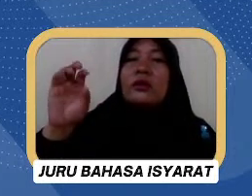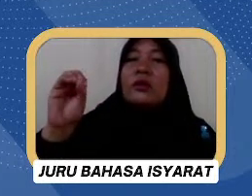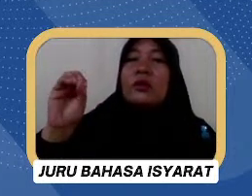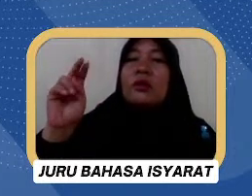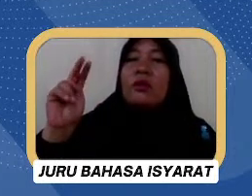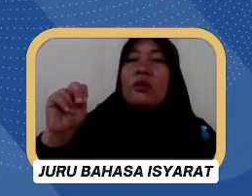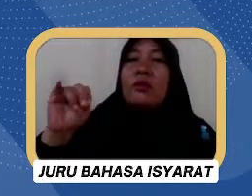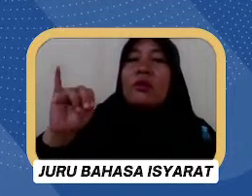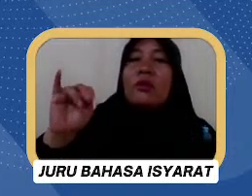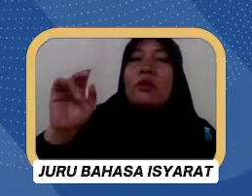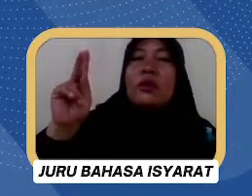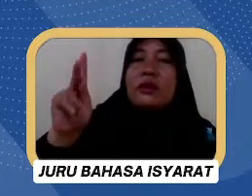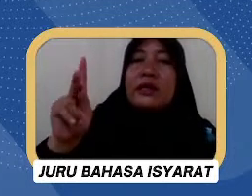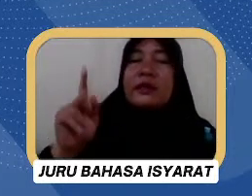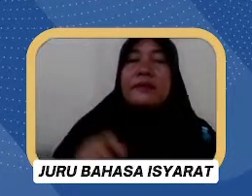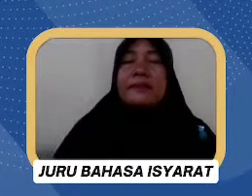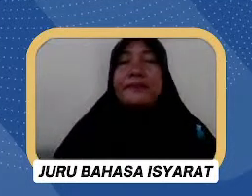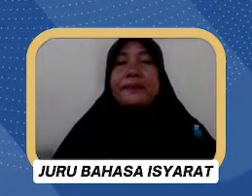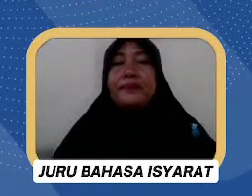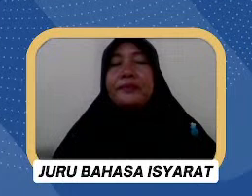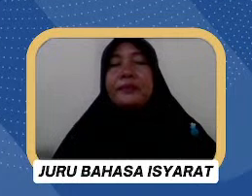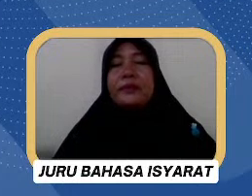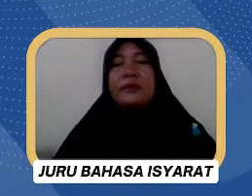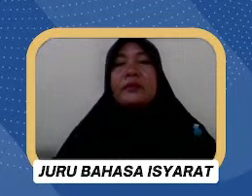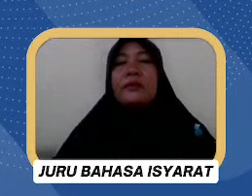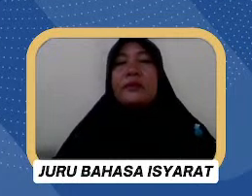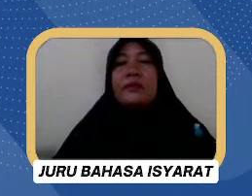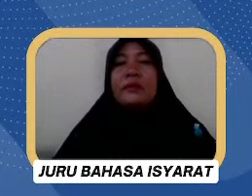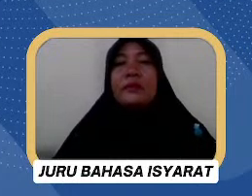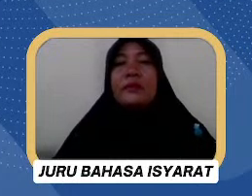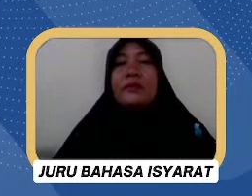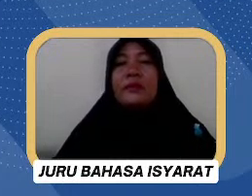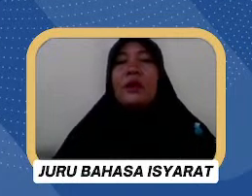denda dan pidana, hukuman penjara.